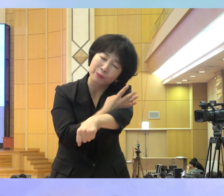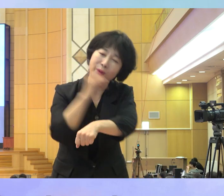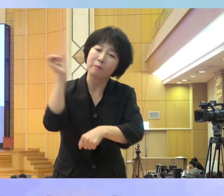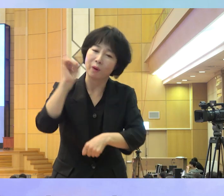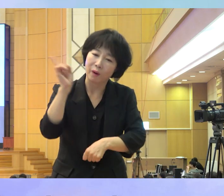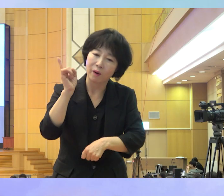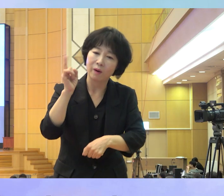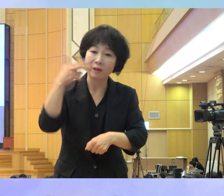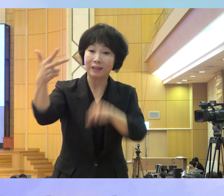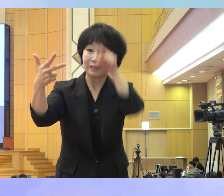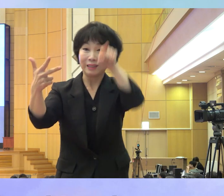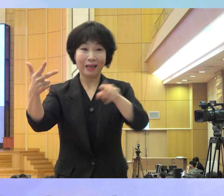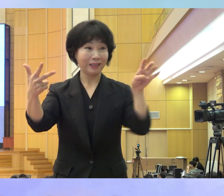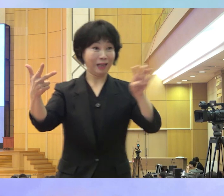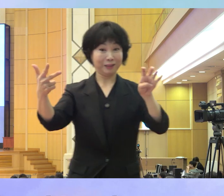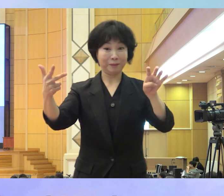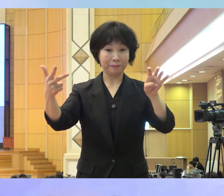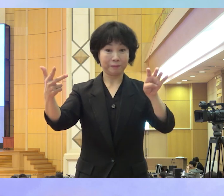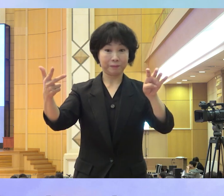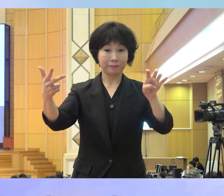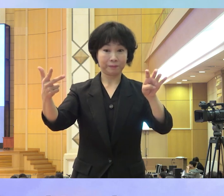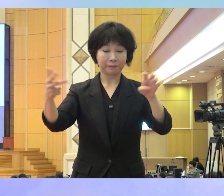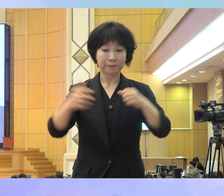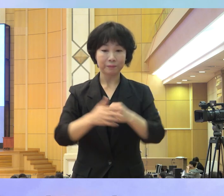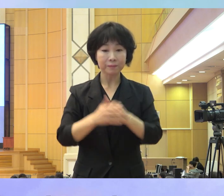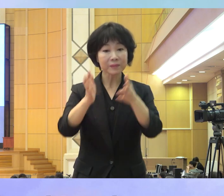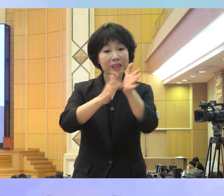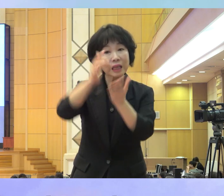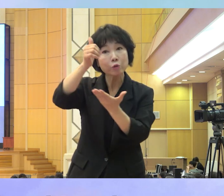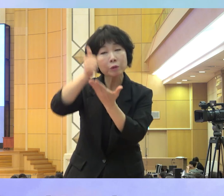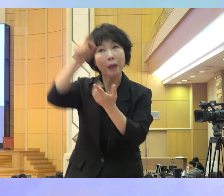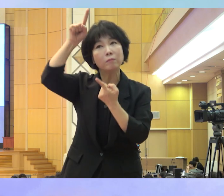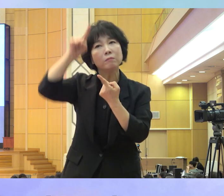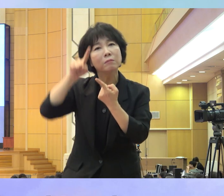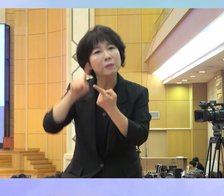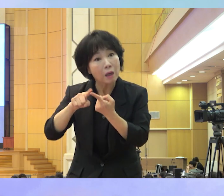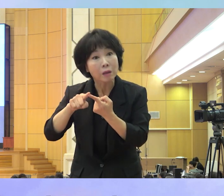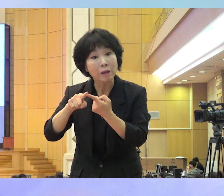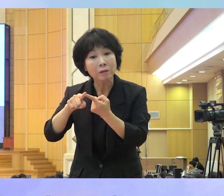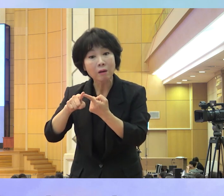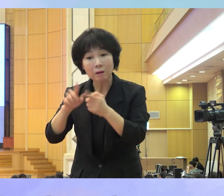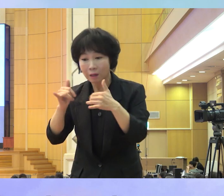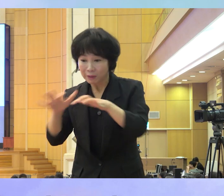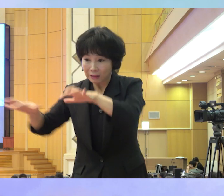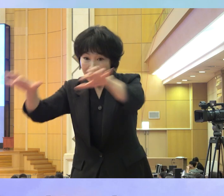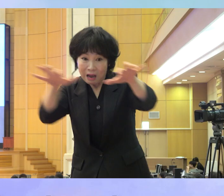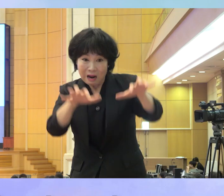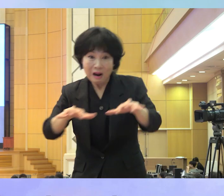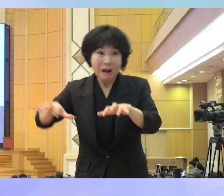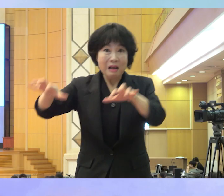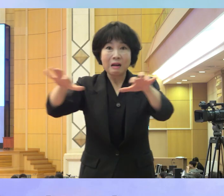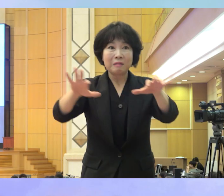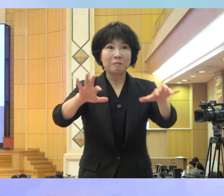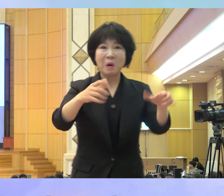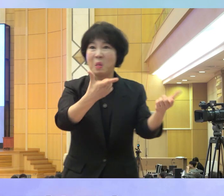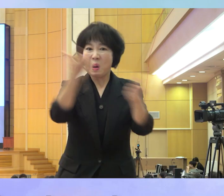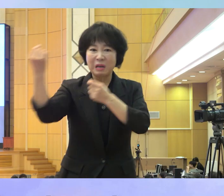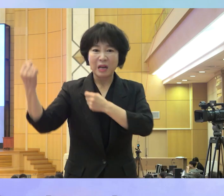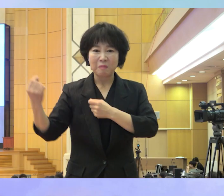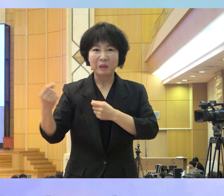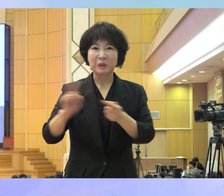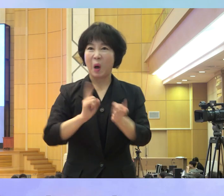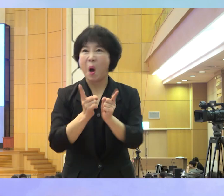43절에 보니까 예수로 말미암아 예수에 대해서 무리 중에서 뭐 했어요? 쟁론이 되니